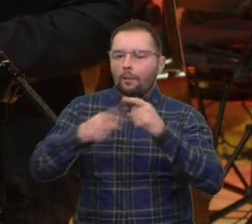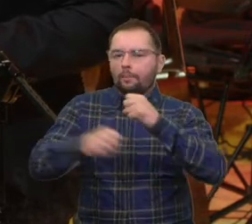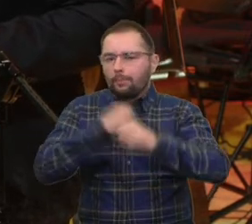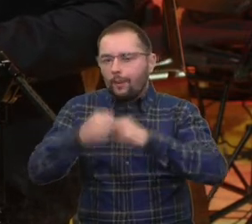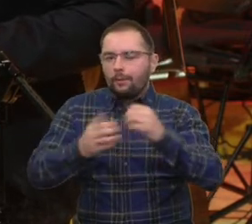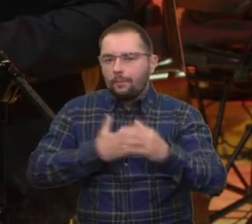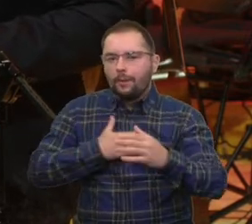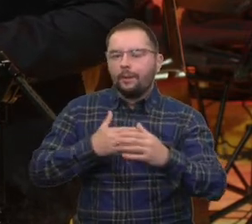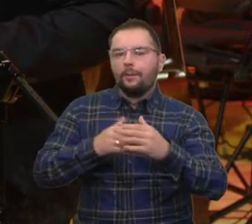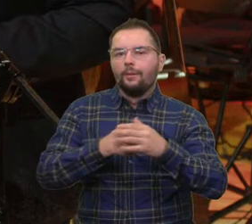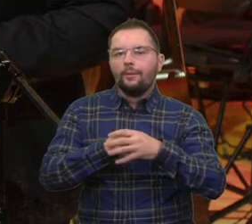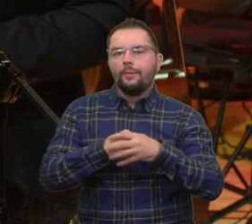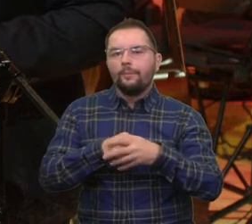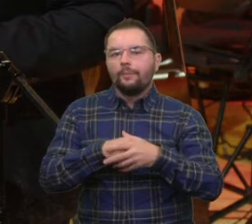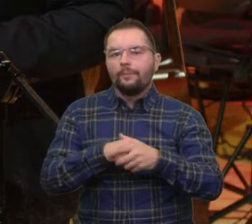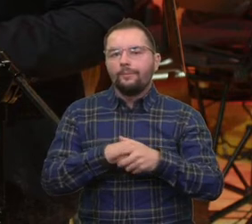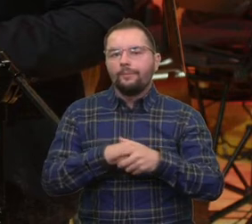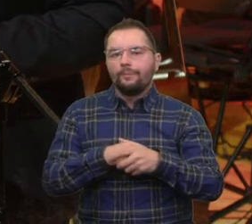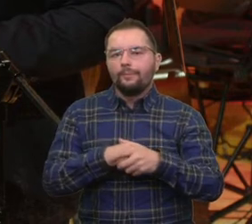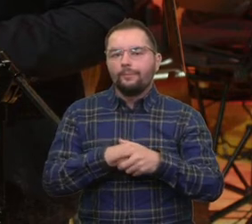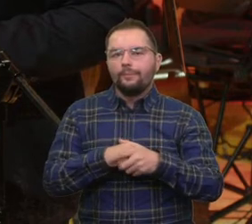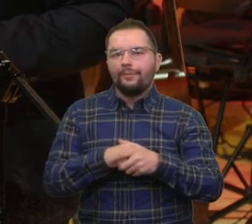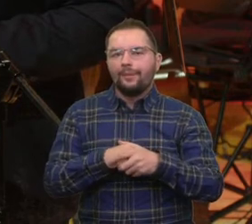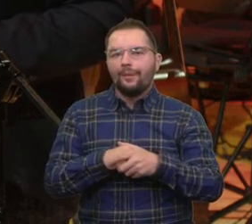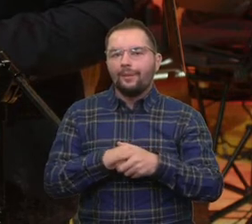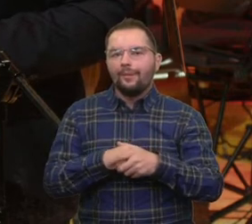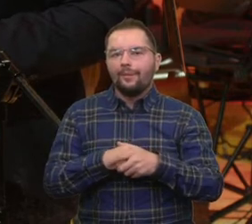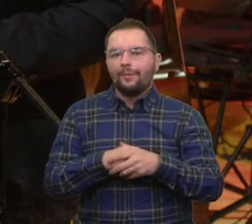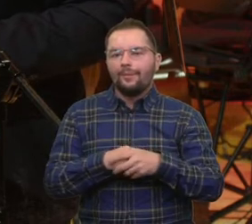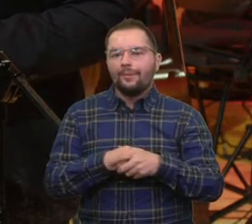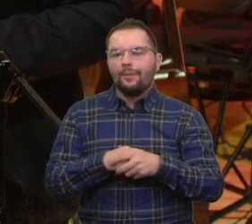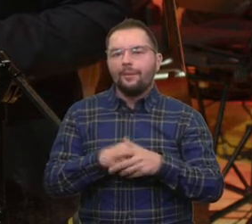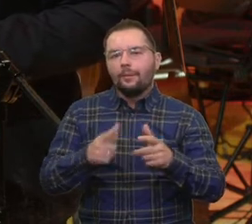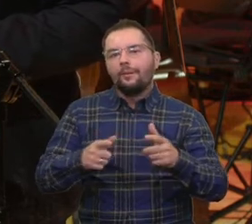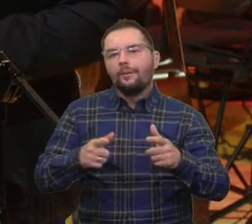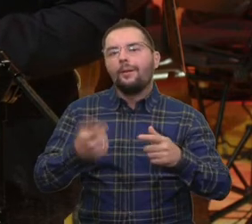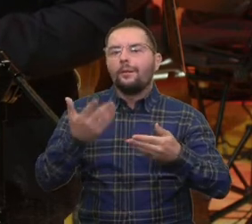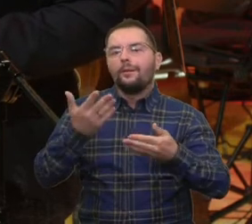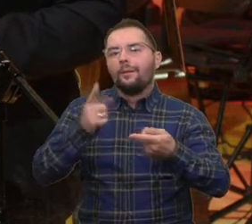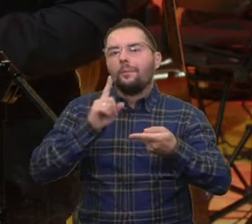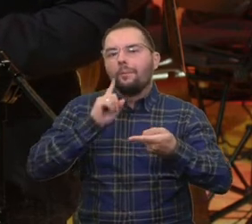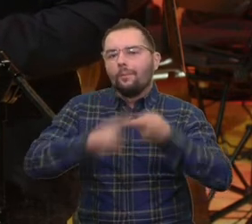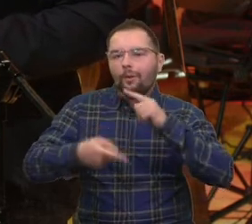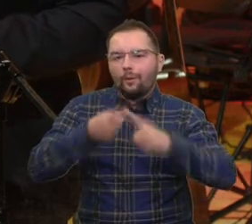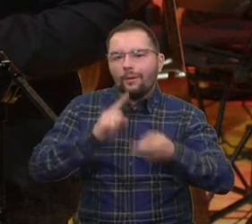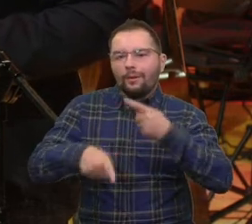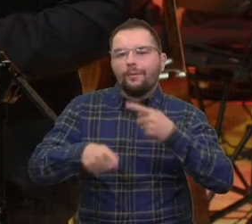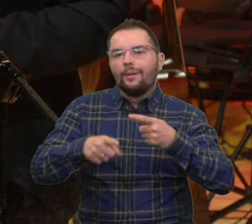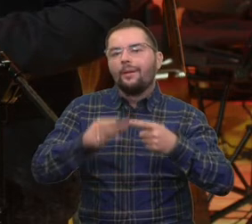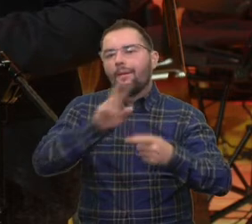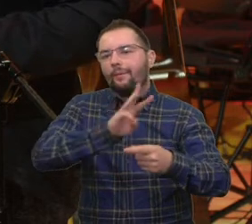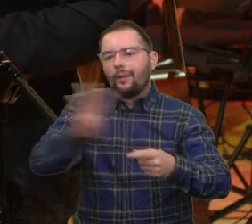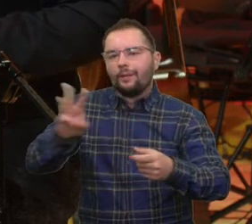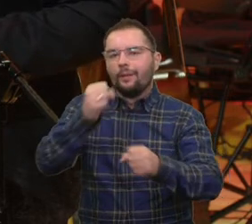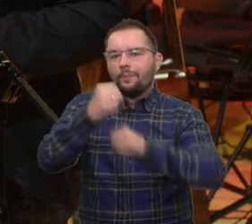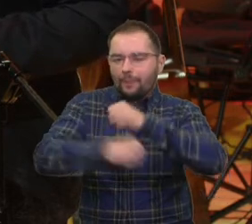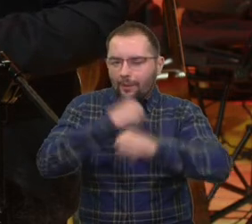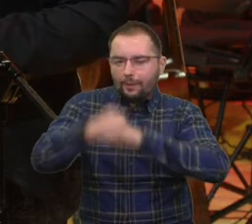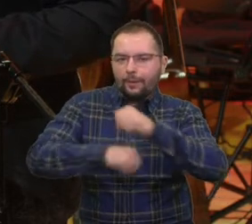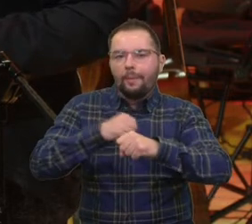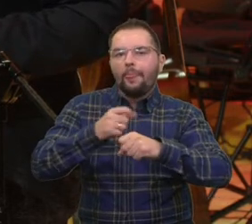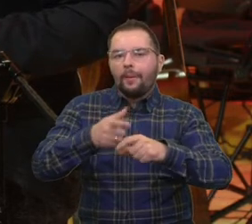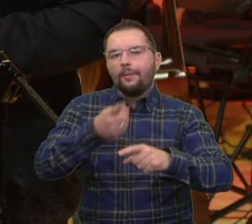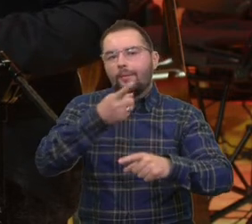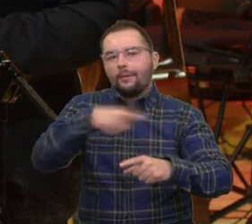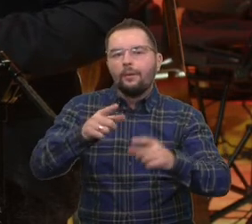nie było, że tylko my pracujemy, to panowie też będziecie pracować. No ale na tym też polega polityka i na tym polega też wasza praca. Więc o to właśnie chodzi,